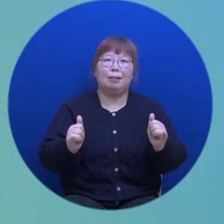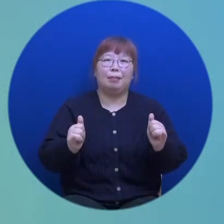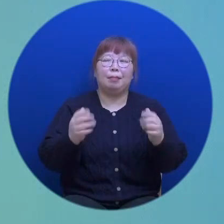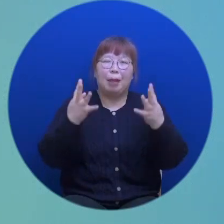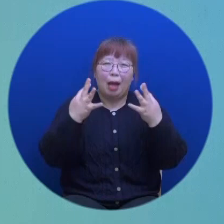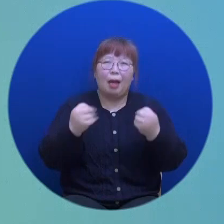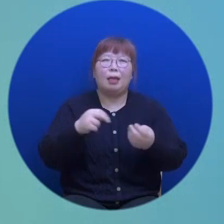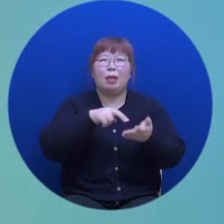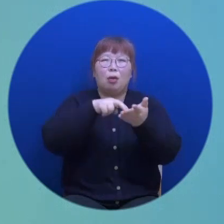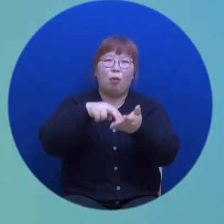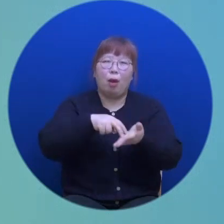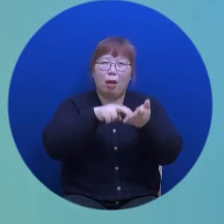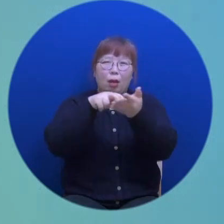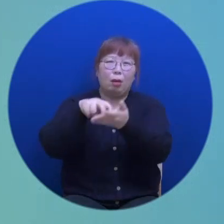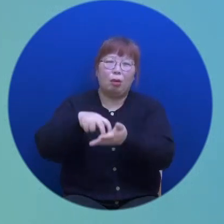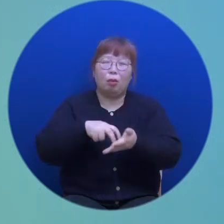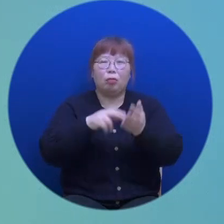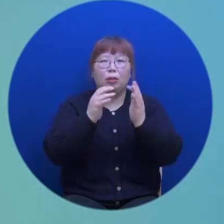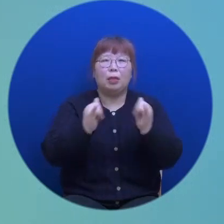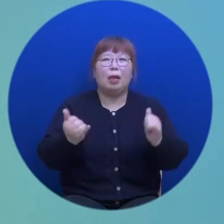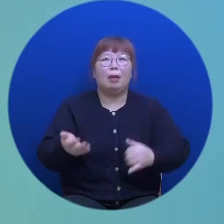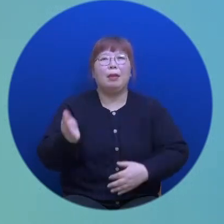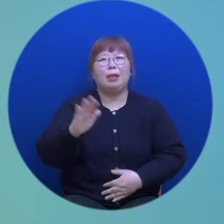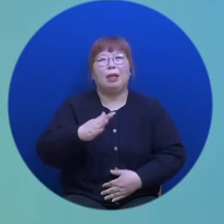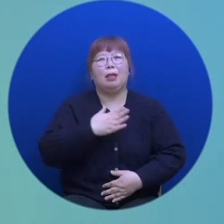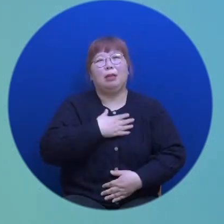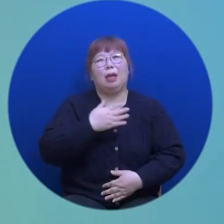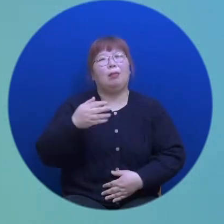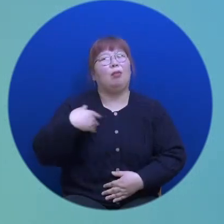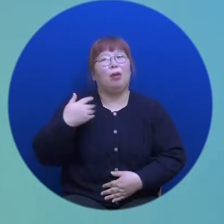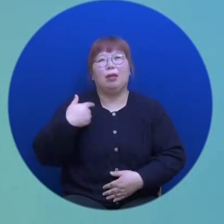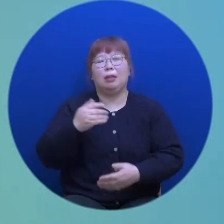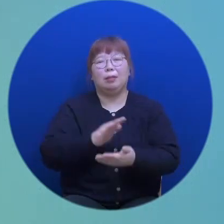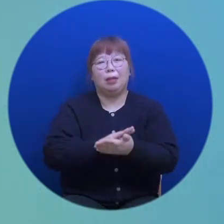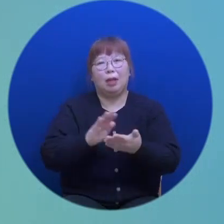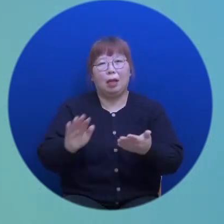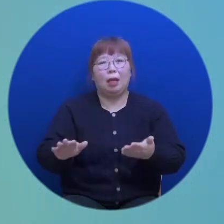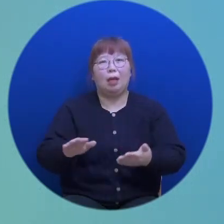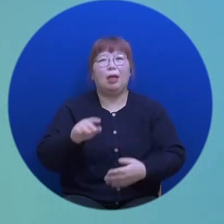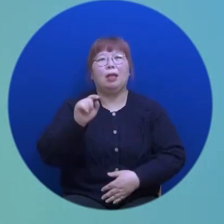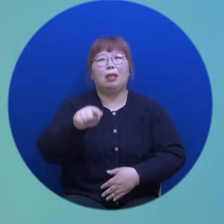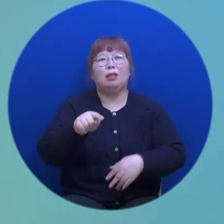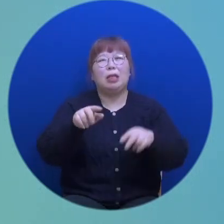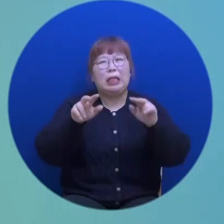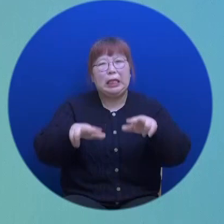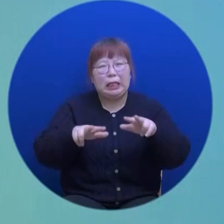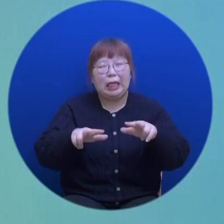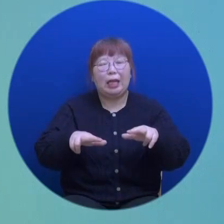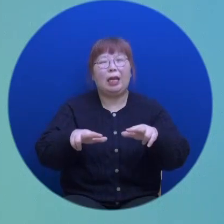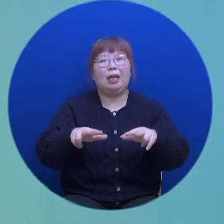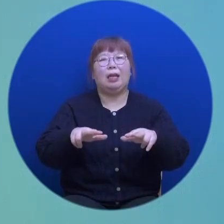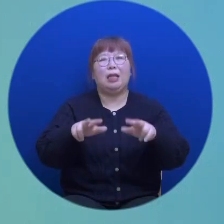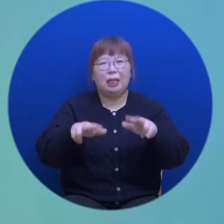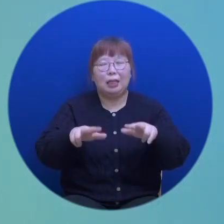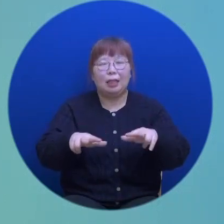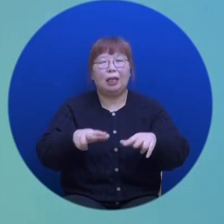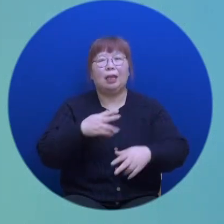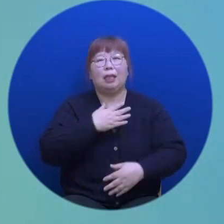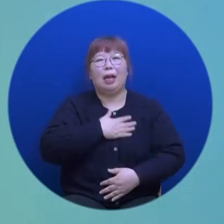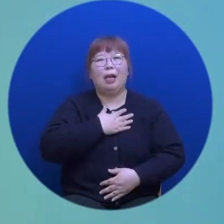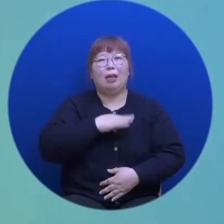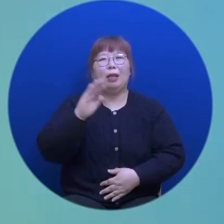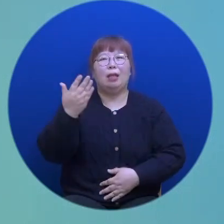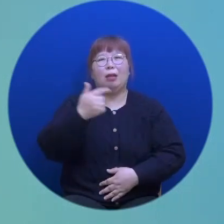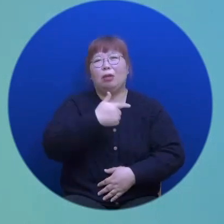많이 외로우신 분인데 그걸 제가 몰랐습니다. 그걸 이제야 알게 돼서 너무